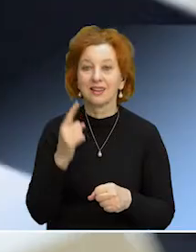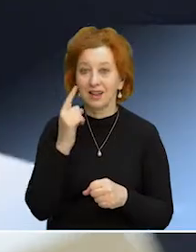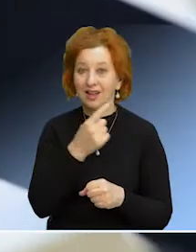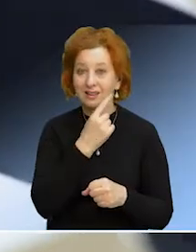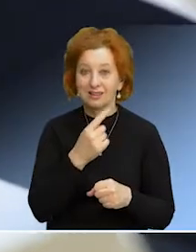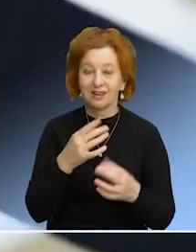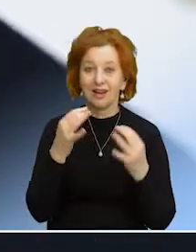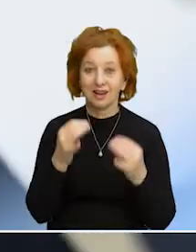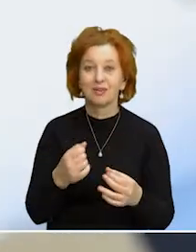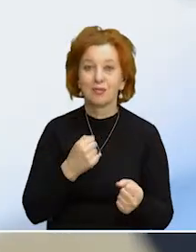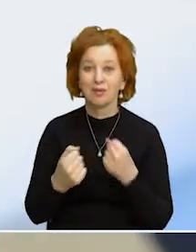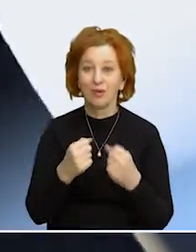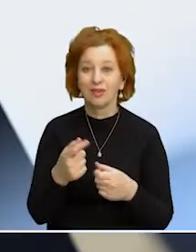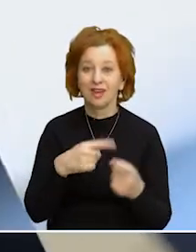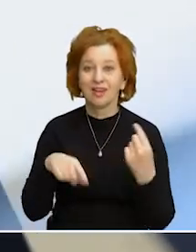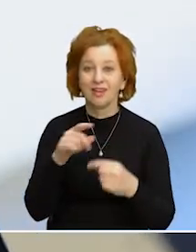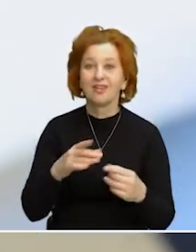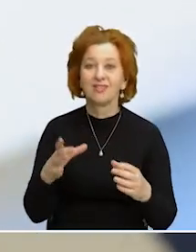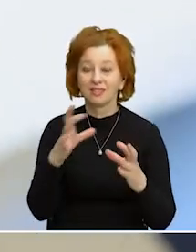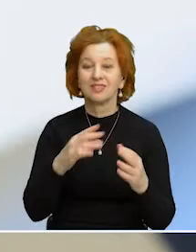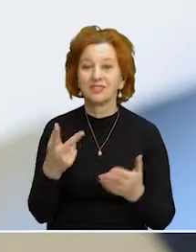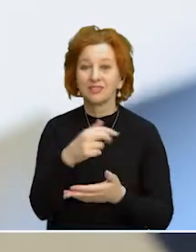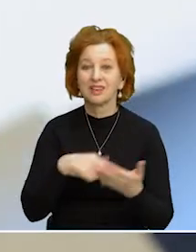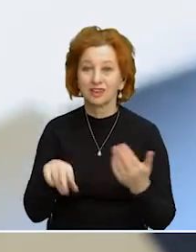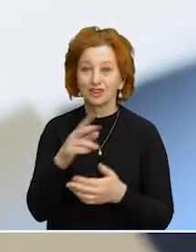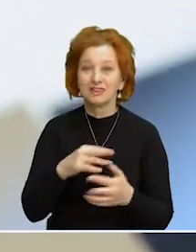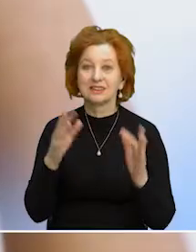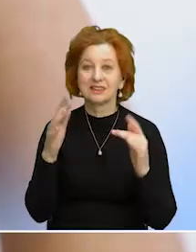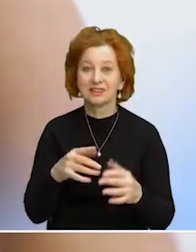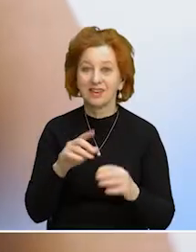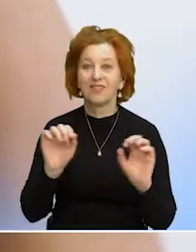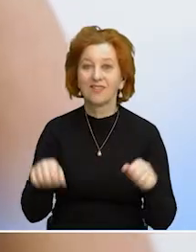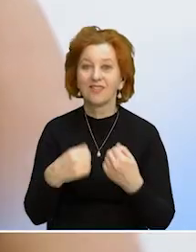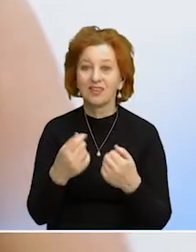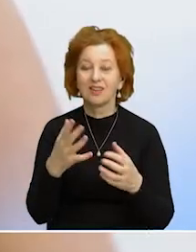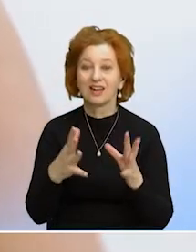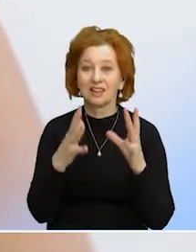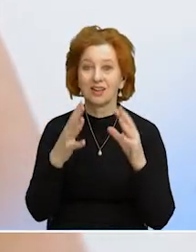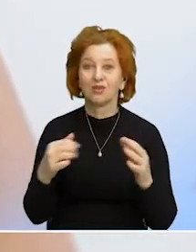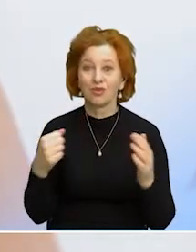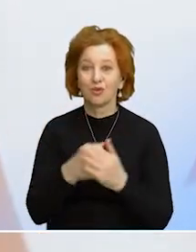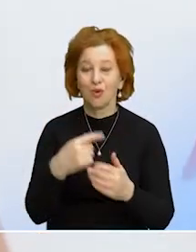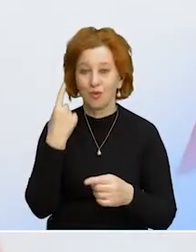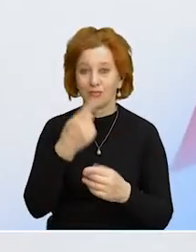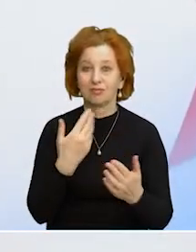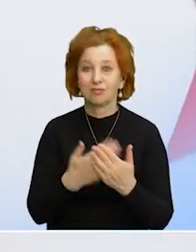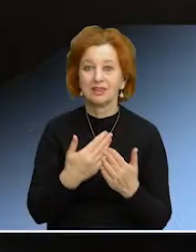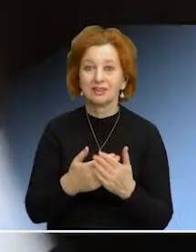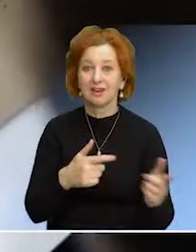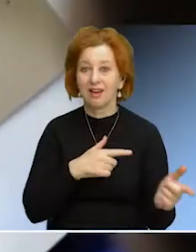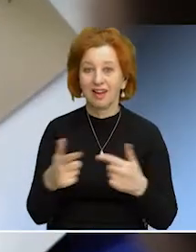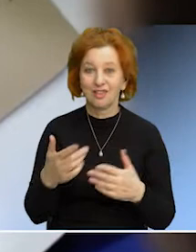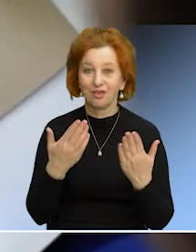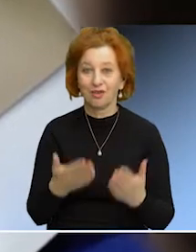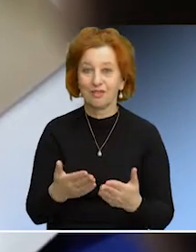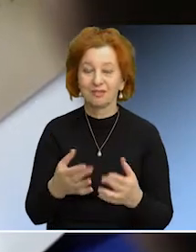глаза. Из черного картона вырежьте и приклейте шляпу для снеговика. Заверните шарфик для завершения образа.